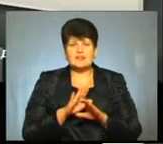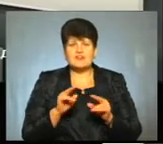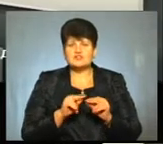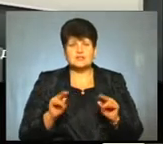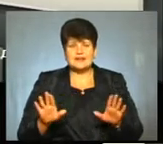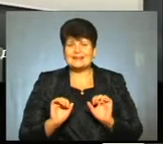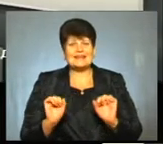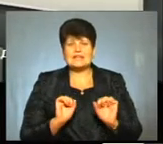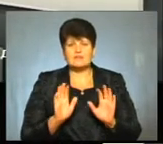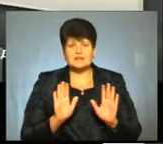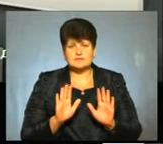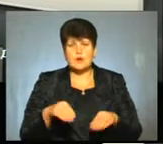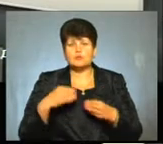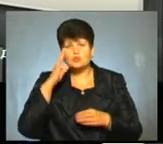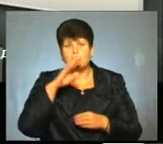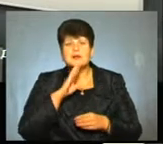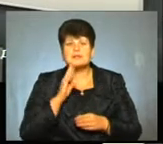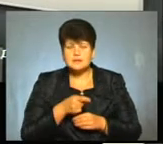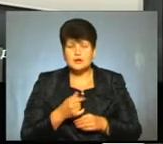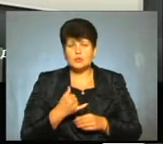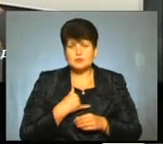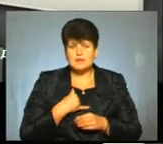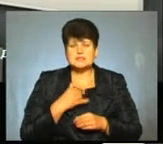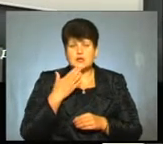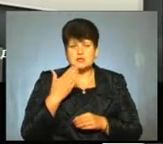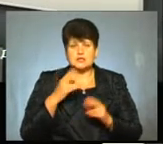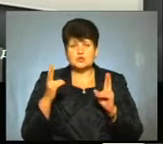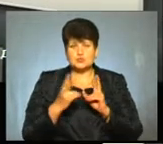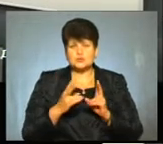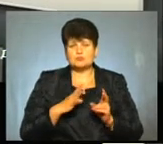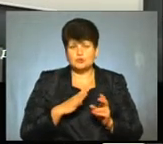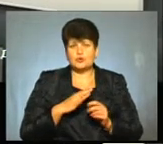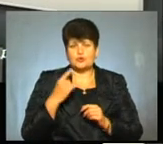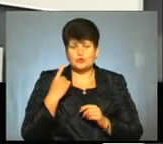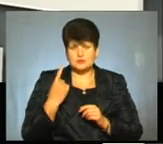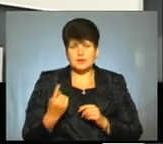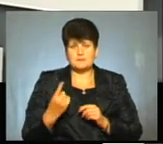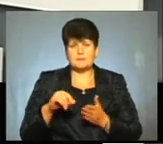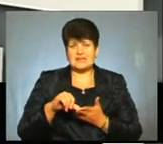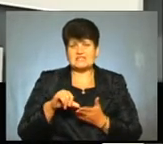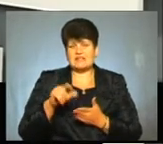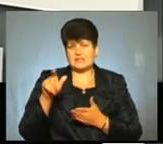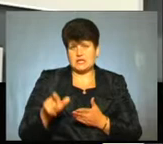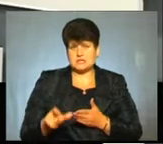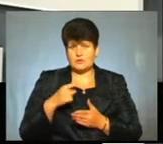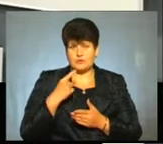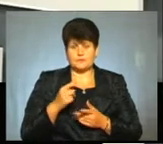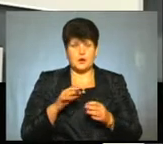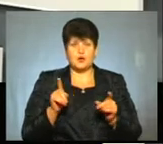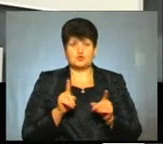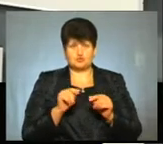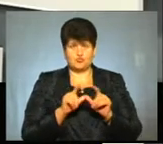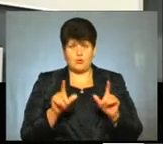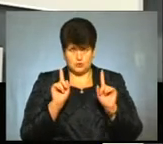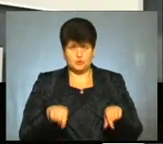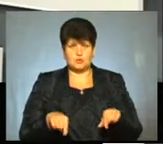самі вчителі і не керівництво, а подають батьки. От у нас на останній зустрічі приходила одна з представниць, і вона каже, ой, а